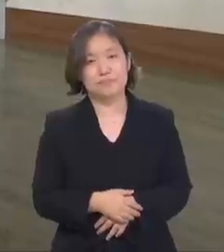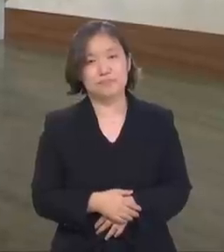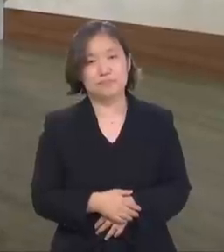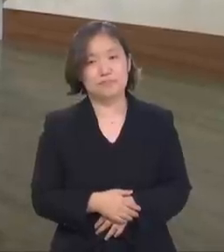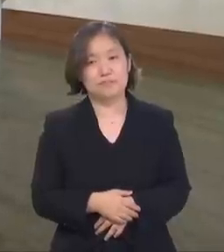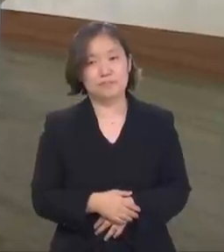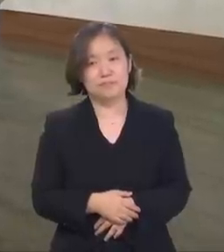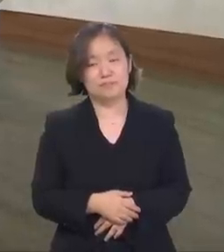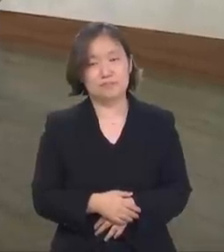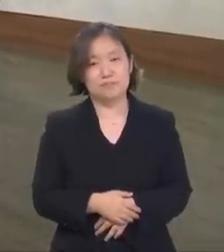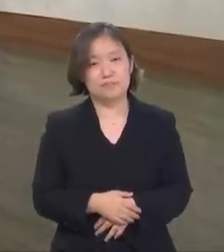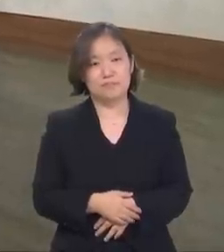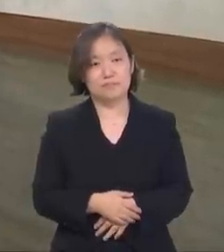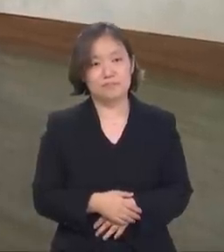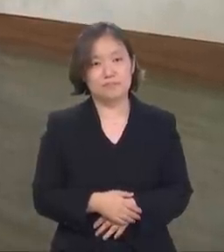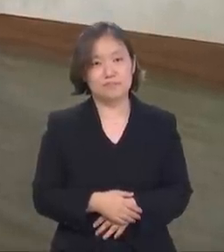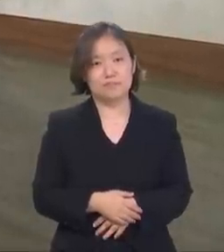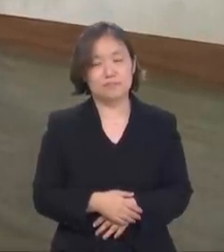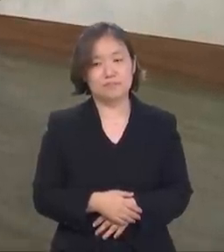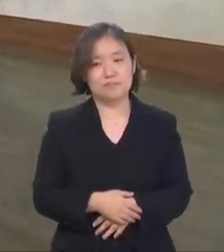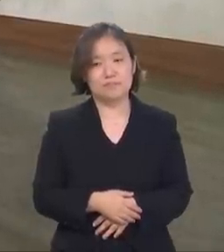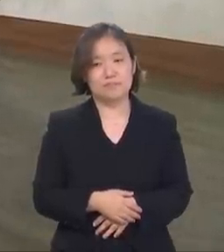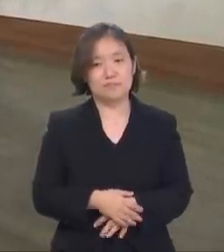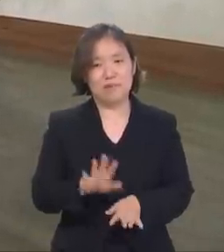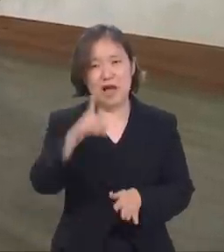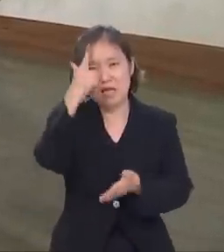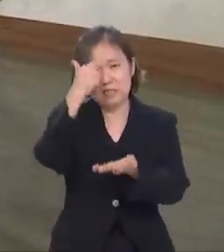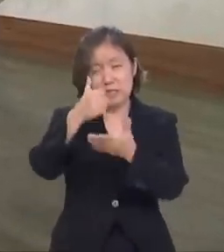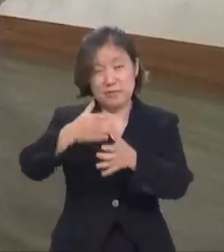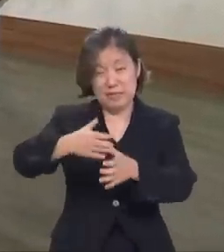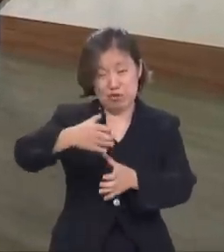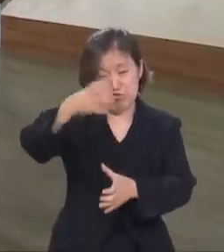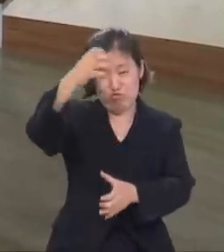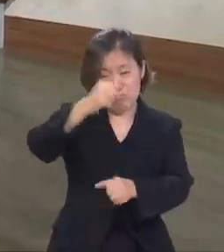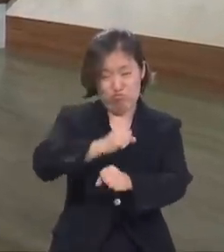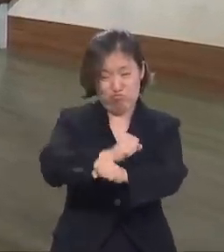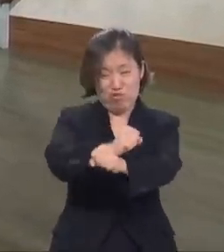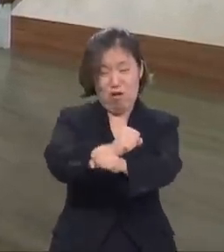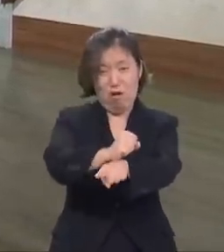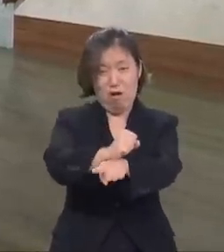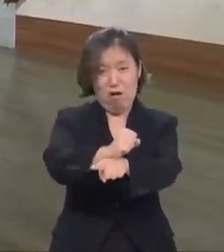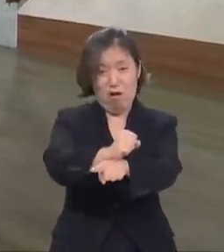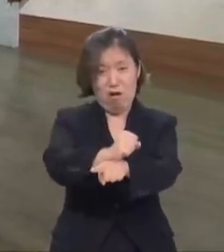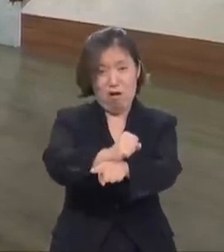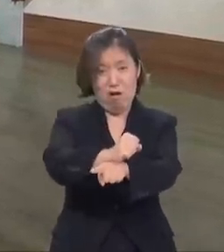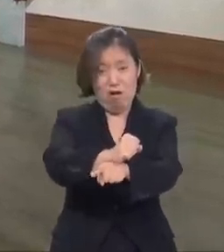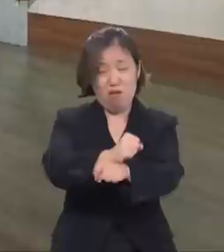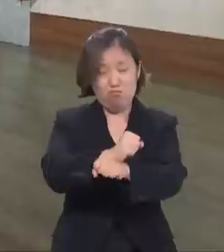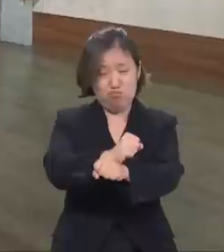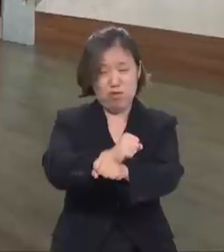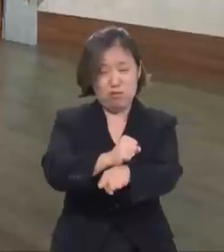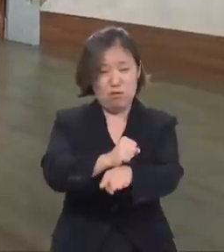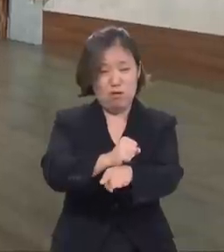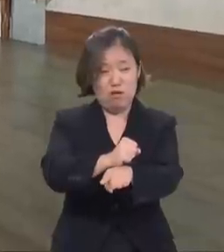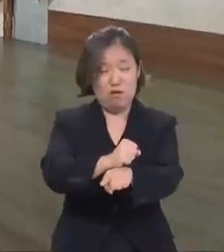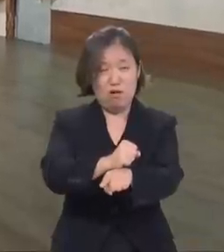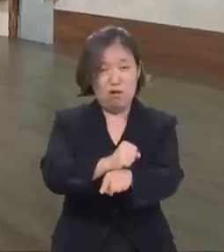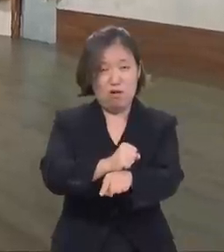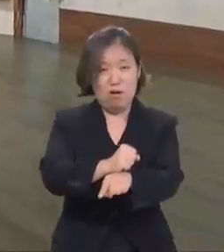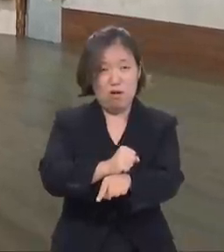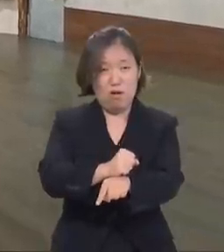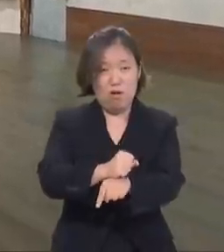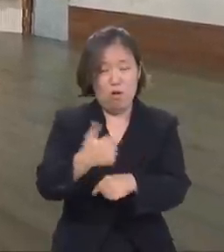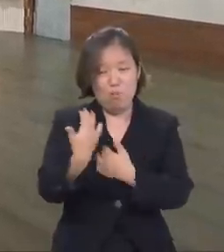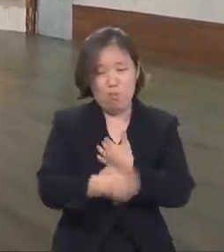그렇게 스님은 그 기둥에 묶여 가지고 그렇게